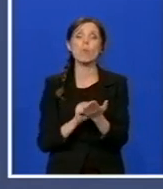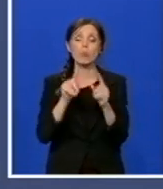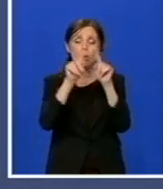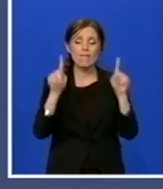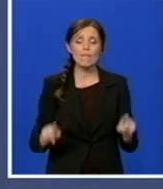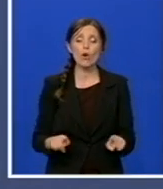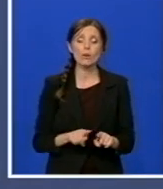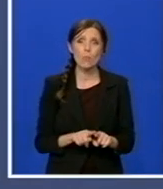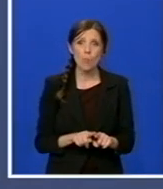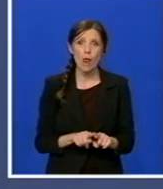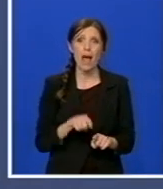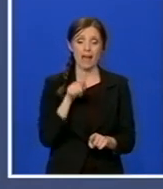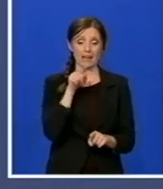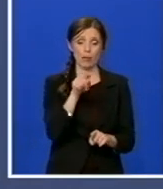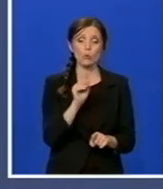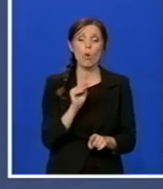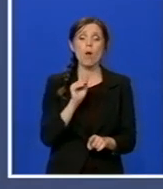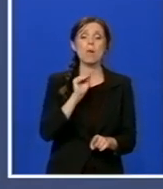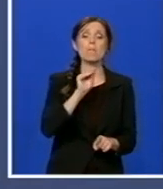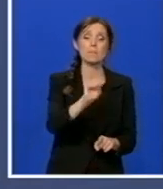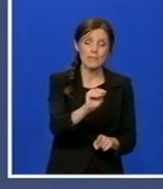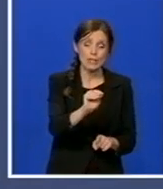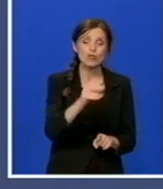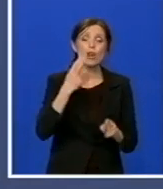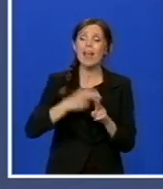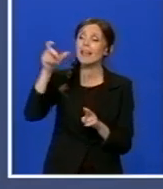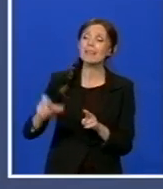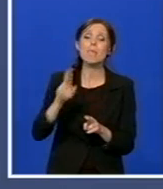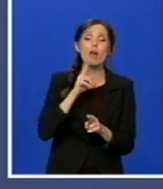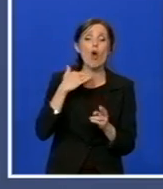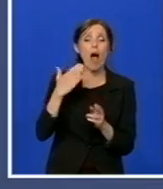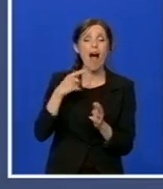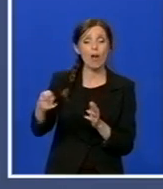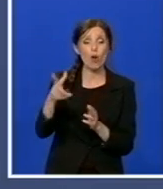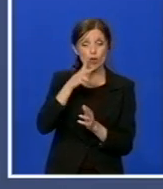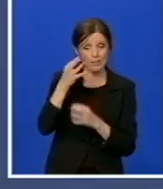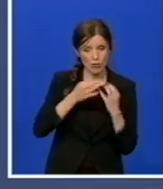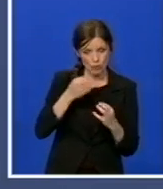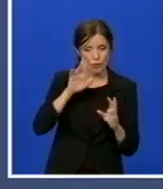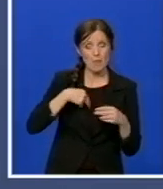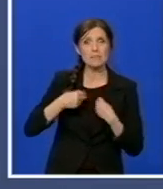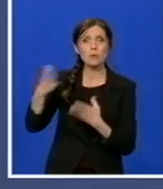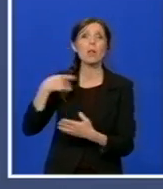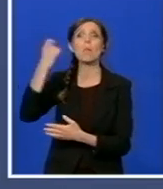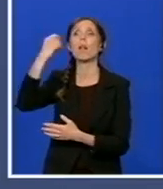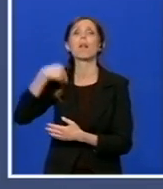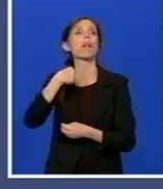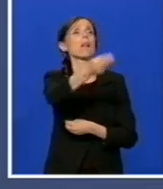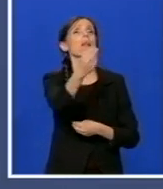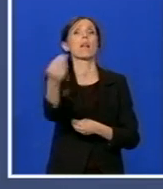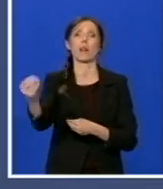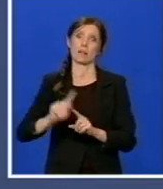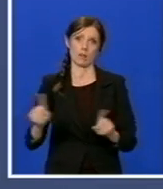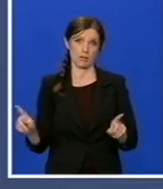je osoba to kojoj se može dati informacija. Naravno, i ja